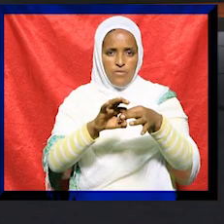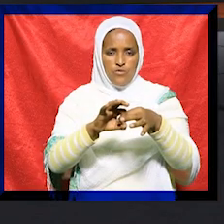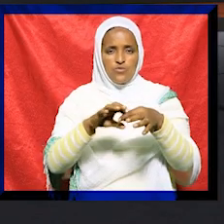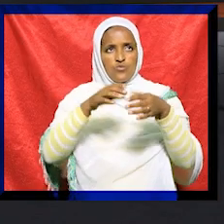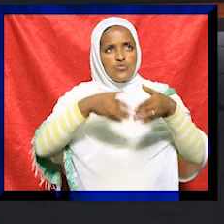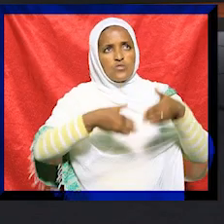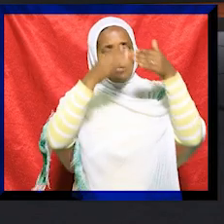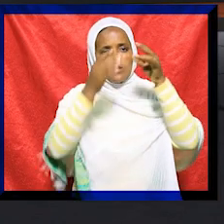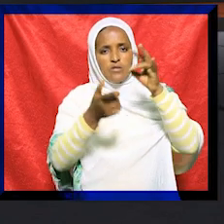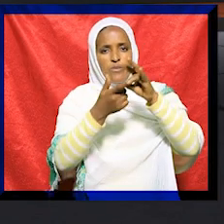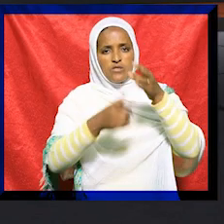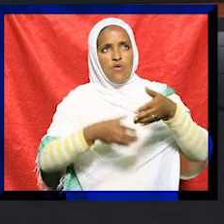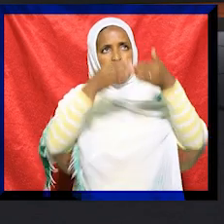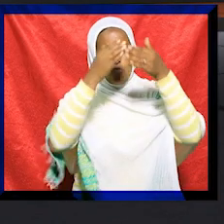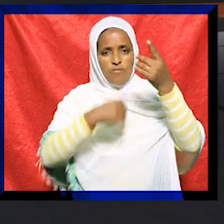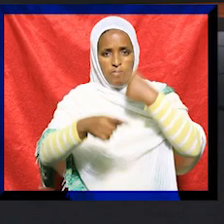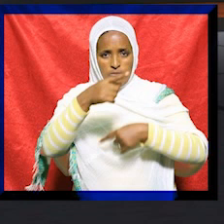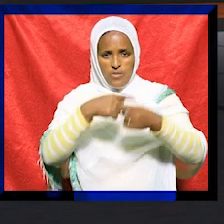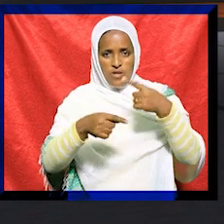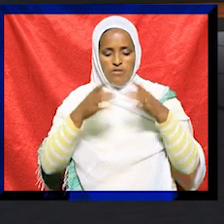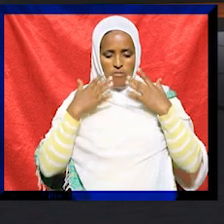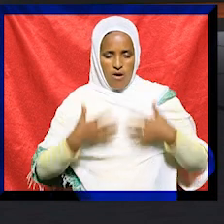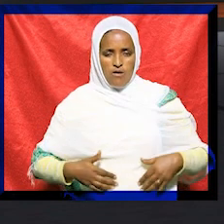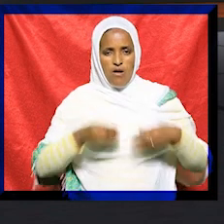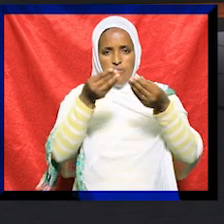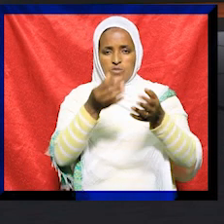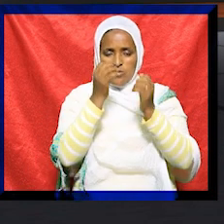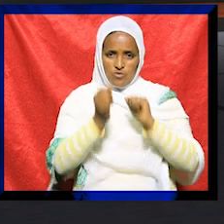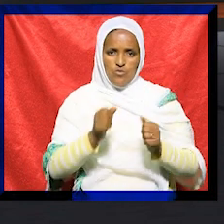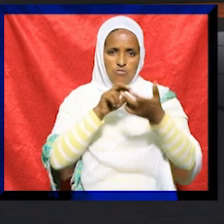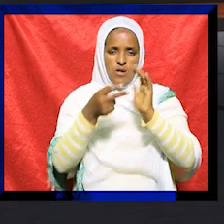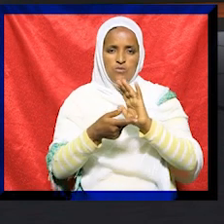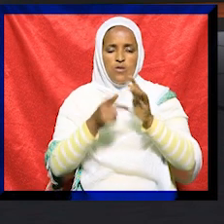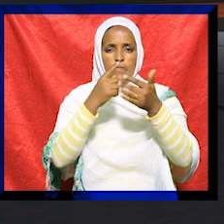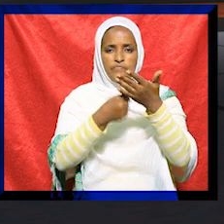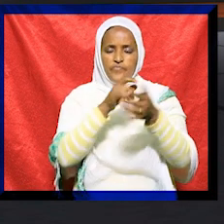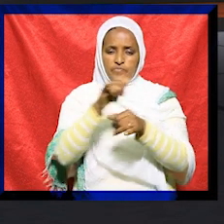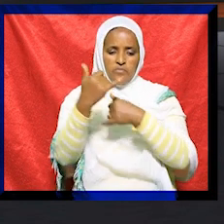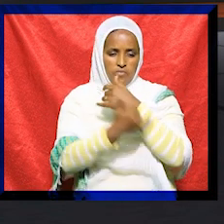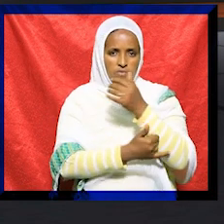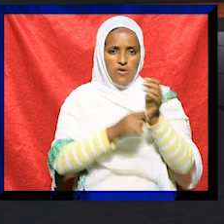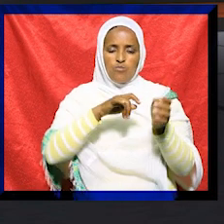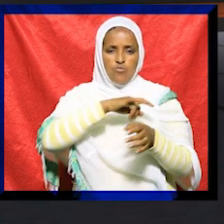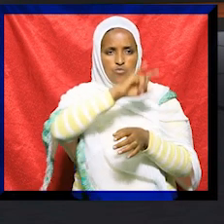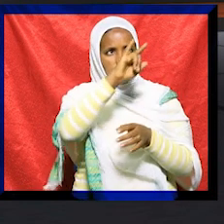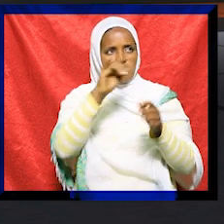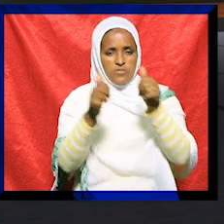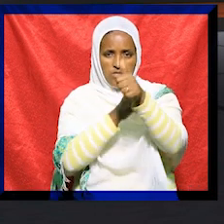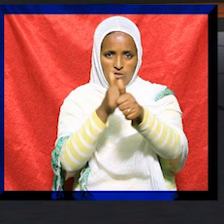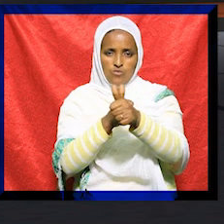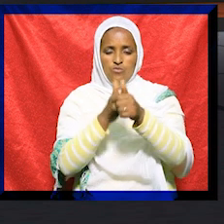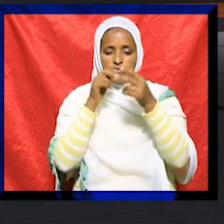የማይበሩ ህንጻ 7ኛ ፎቅ ላይ በመምጣት በአካል መስጠት ትችላላችሁ ማለት ነው። እንዲሁም በአገር ውስጥም በውጭም